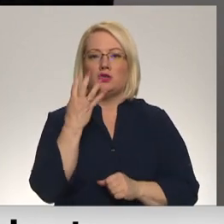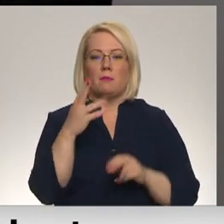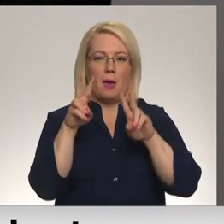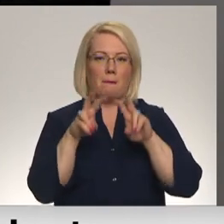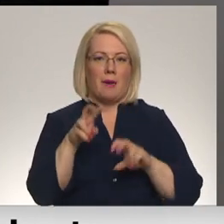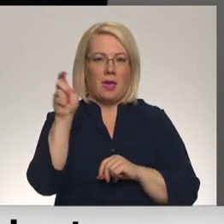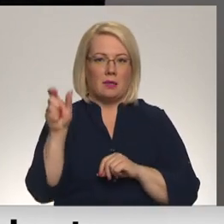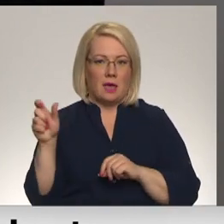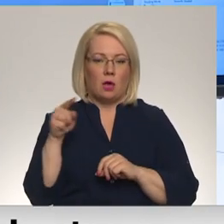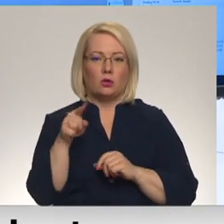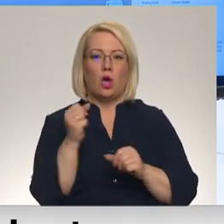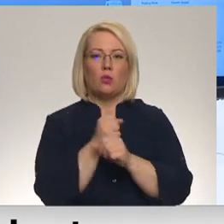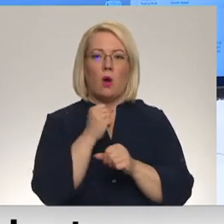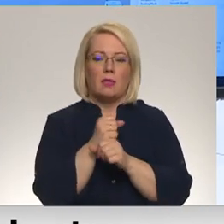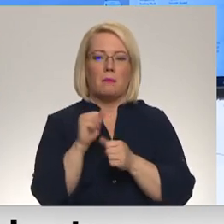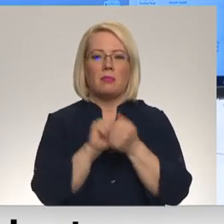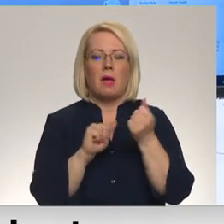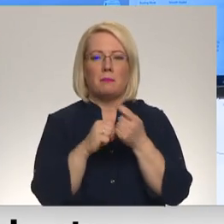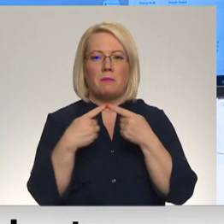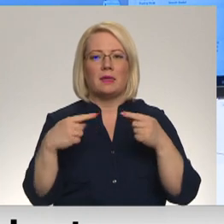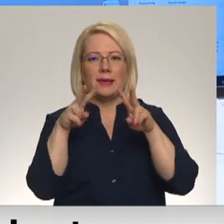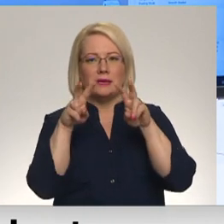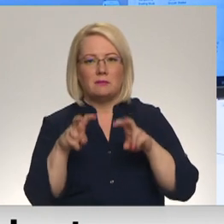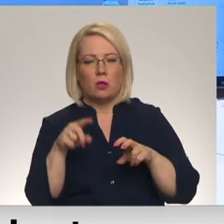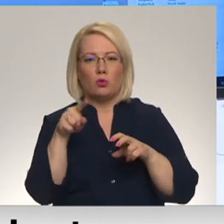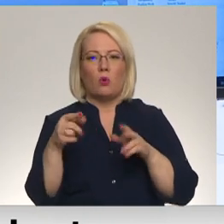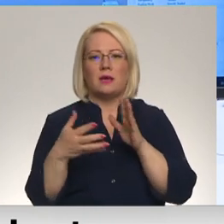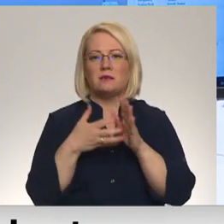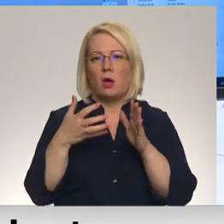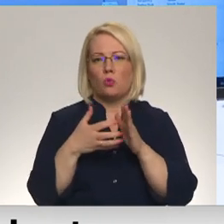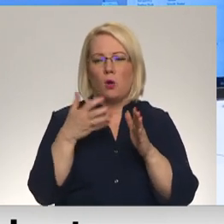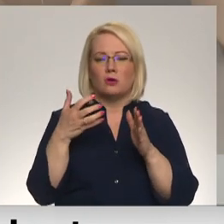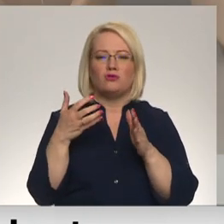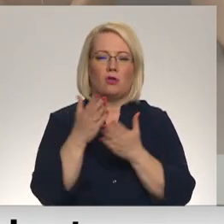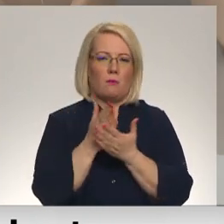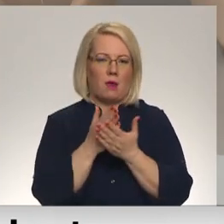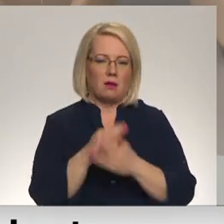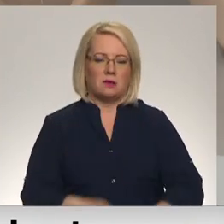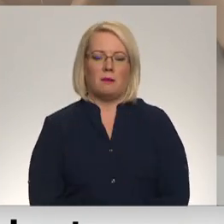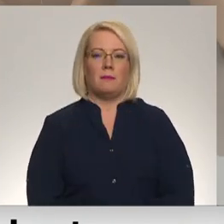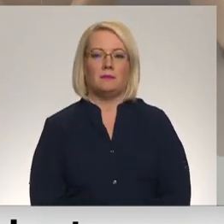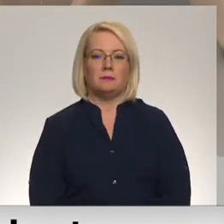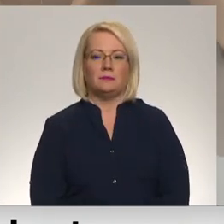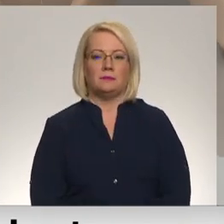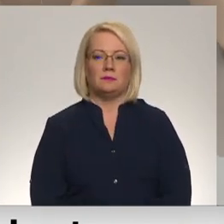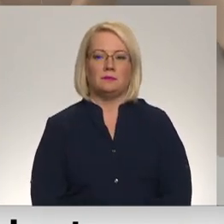pētnieki, kuri nodarbojas ar biomateriālu izpēti un to pielietošanu klīniskajā praksē. Dāvids Frenefelds, Ivo Žepickis, Latvijas televīzija.